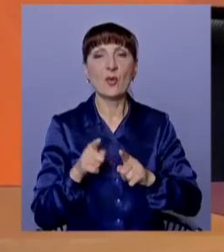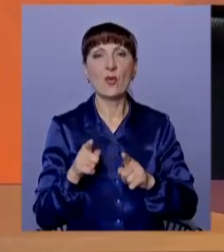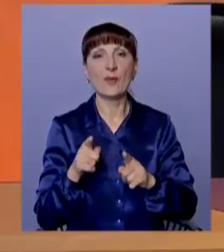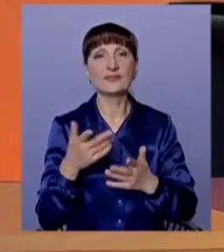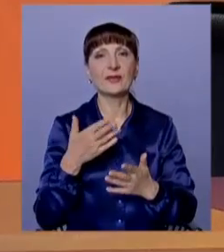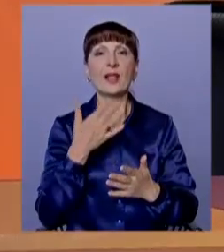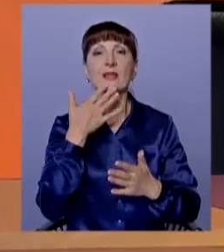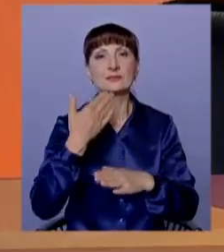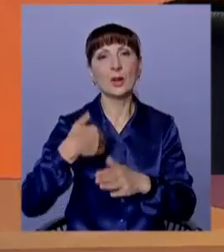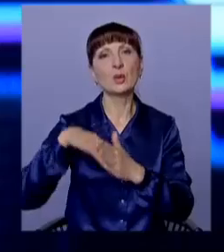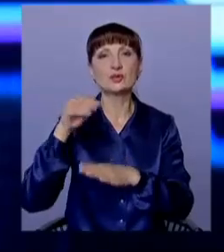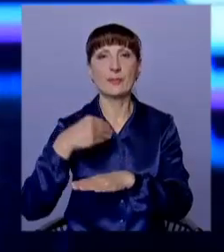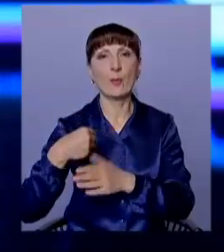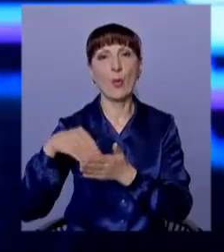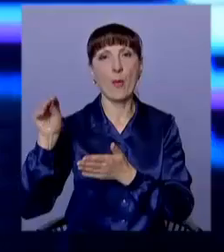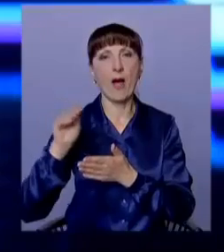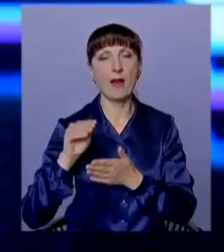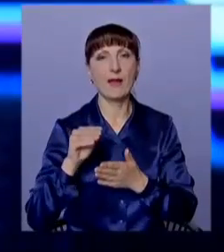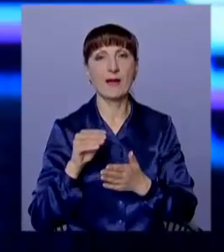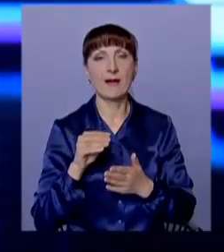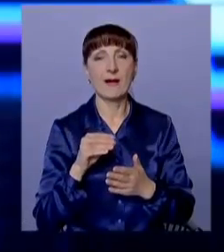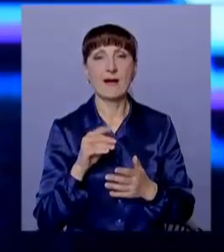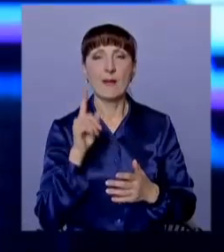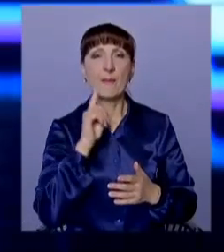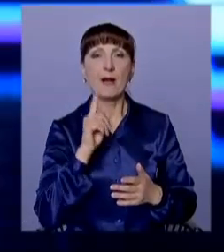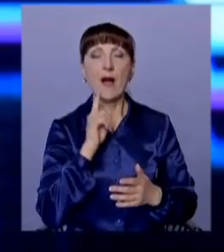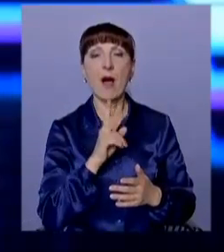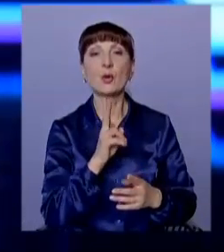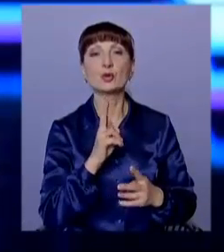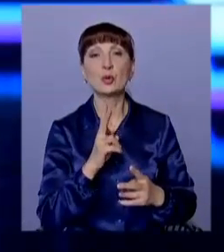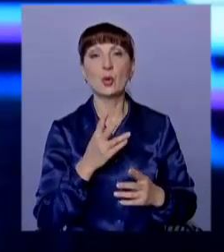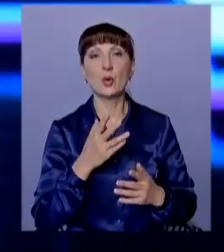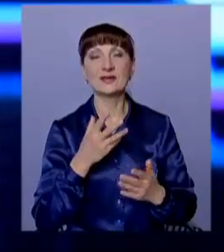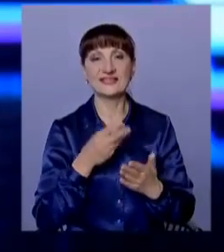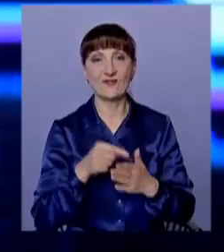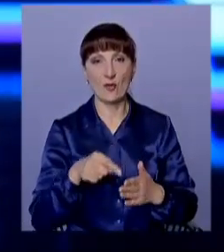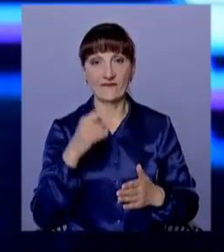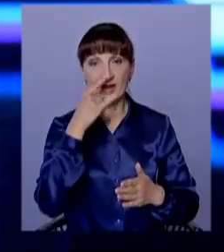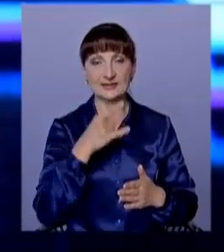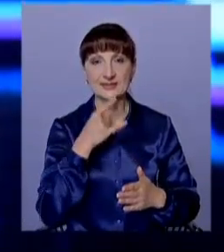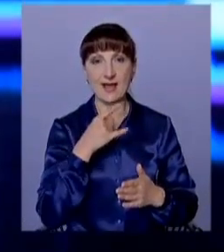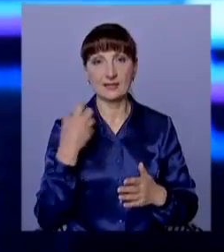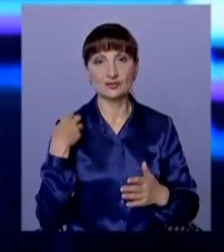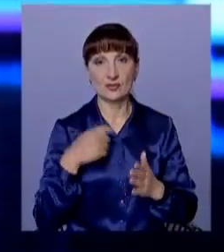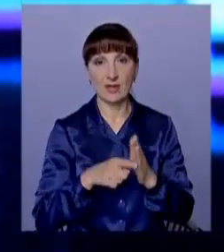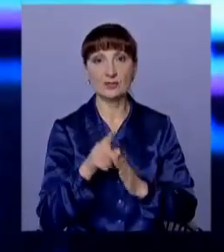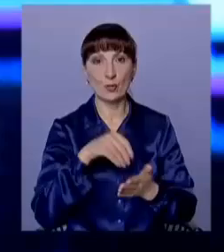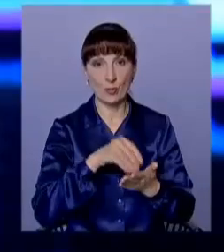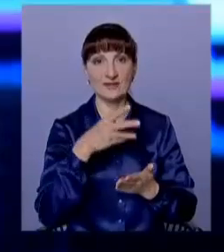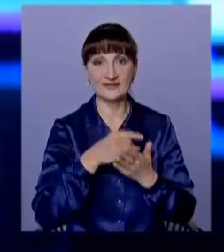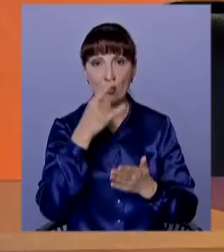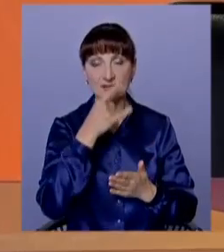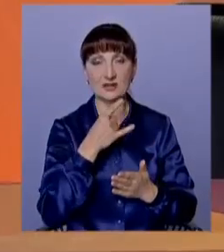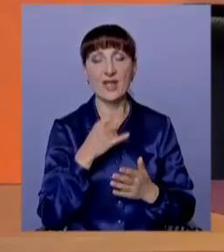с недоверием относились. Пока первые лица государства, пока первые лица, да, города, страны. Нет, сейчас, кажется, вот этот стереотип уже